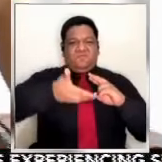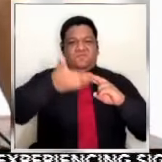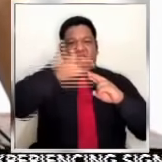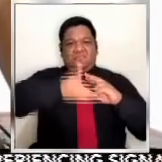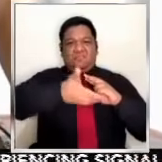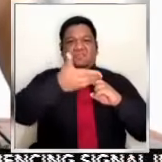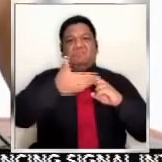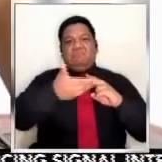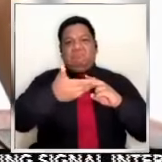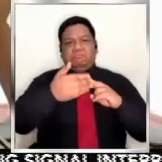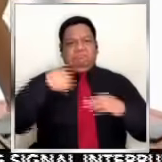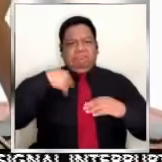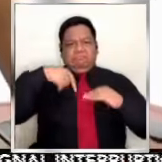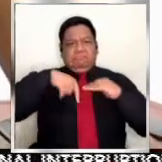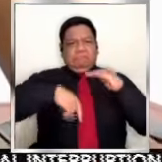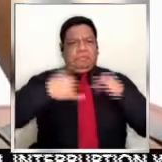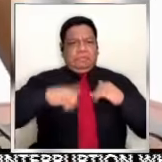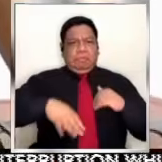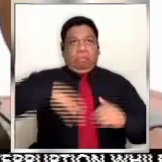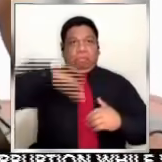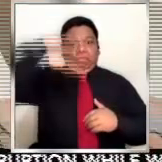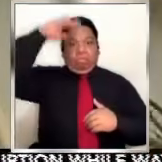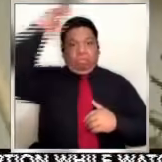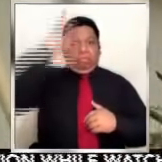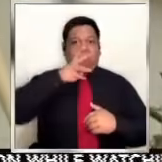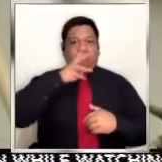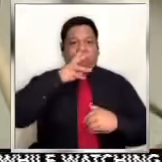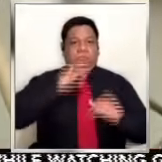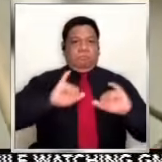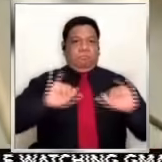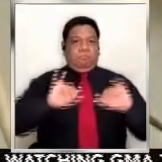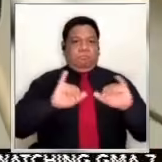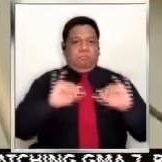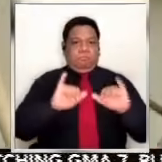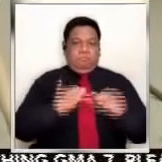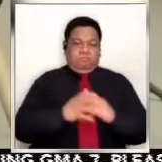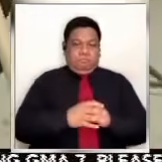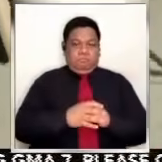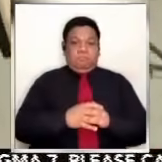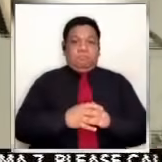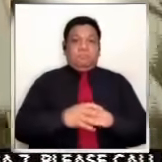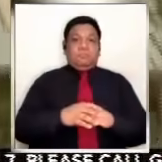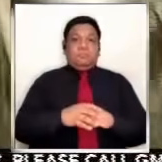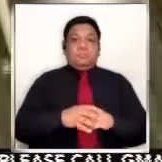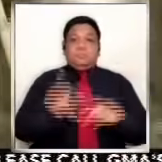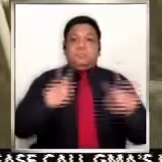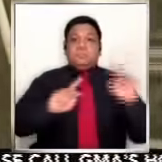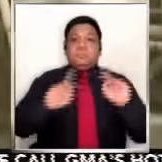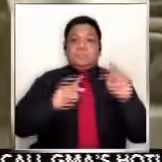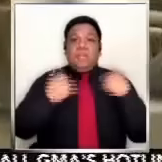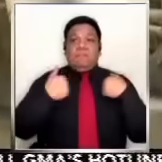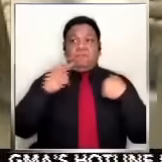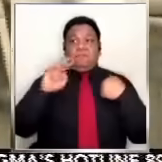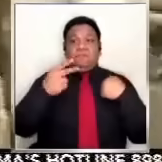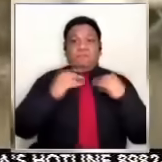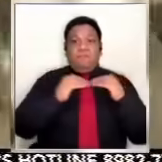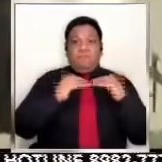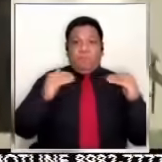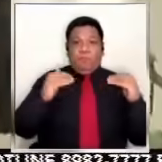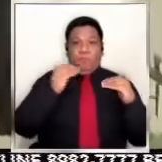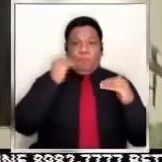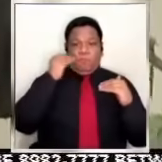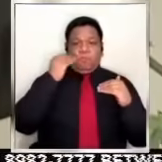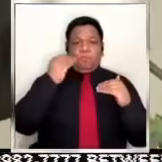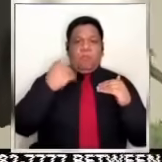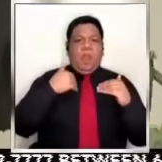po, lagpas-lagpas tao po dito yung ano tubig. Ang mga residenteng may second floor, may mahahaba ng hagdan na nagsisilbi